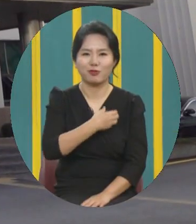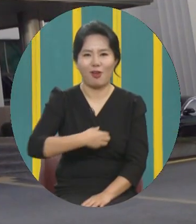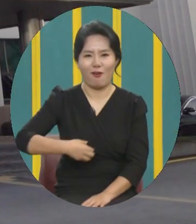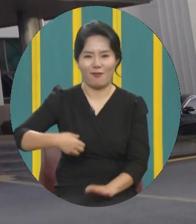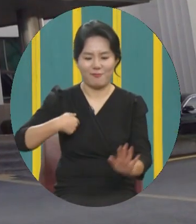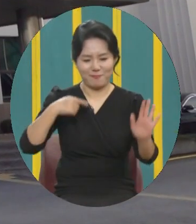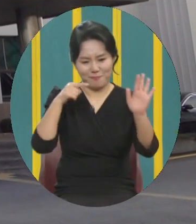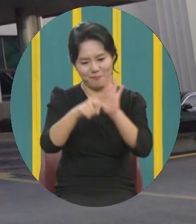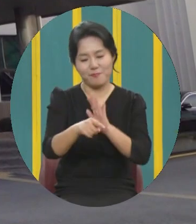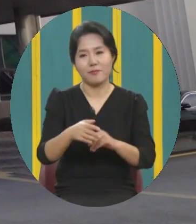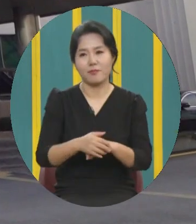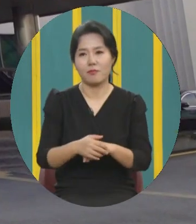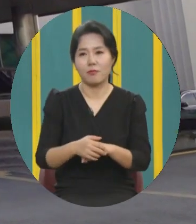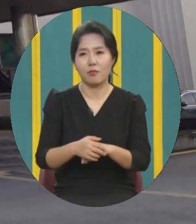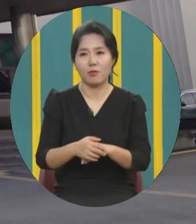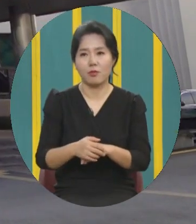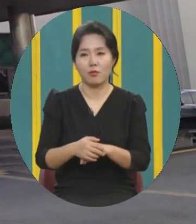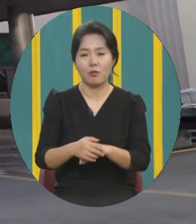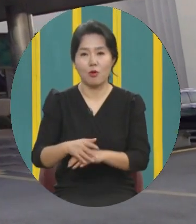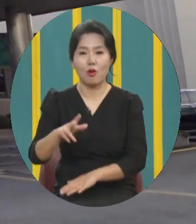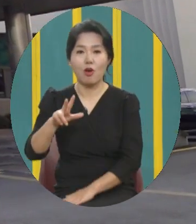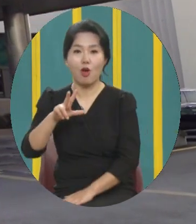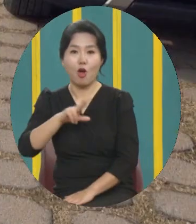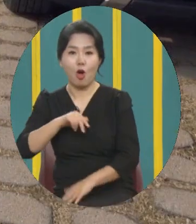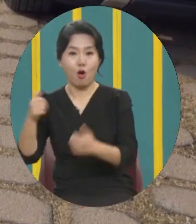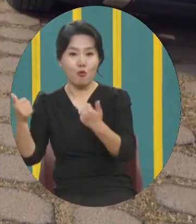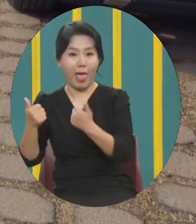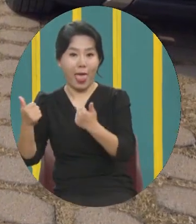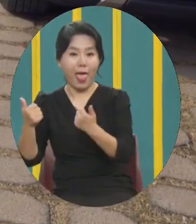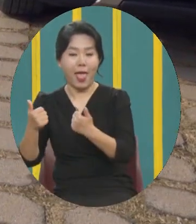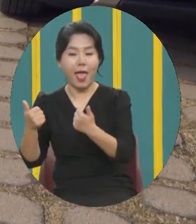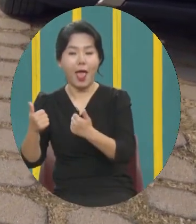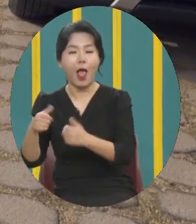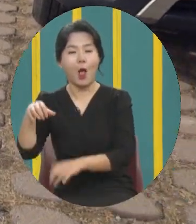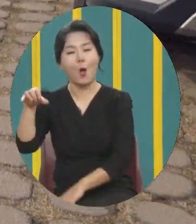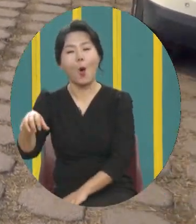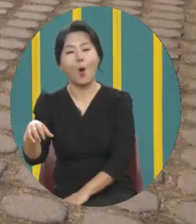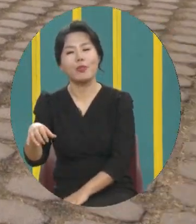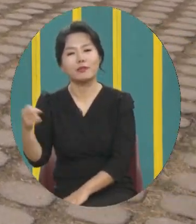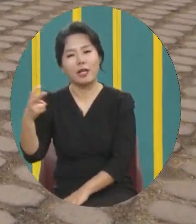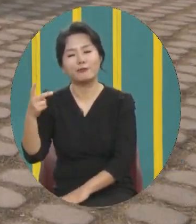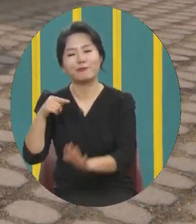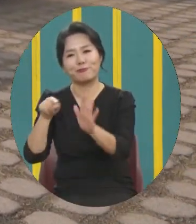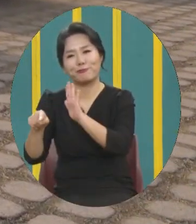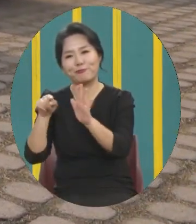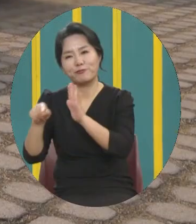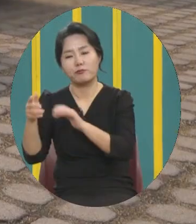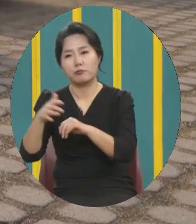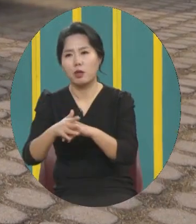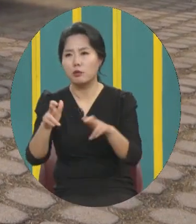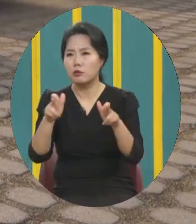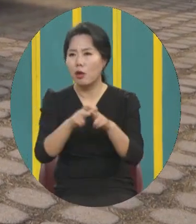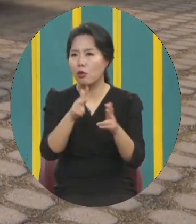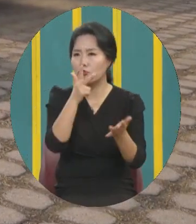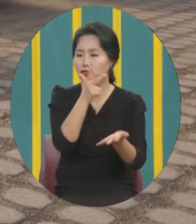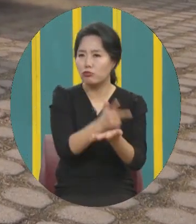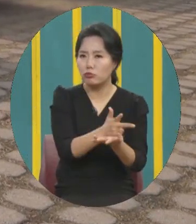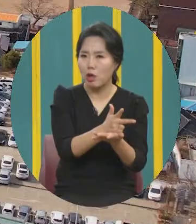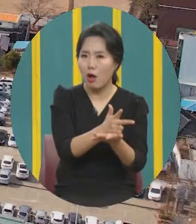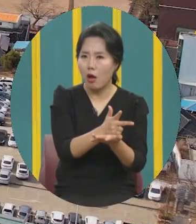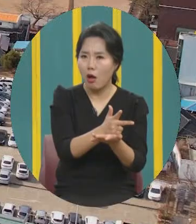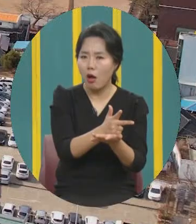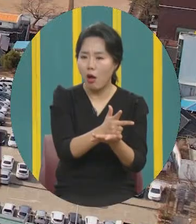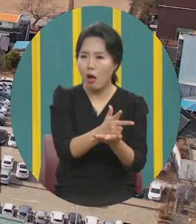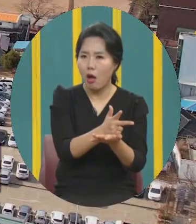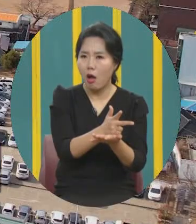그중에서도 군의회 건물을 가장 자주 방문하게 된다는데요. 그런데 장애인 주차구역이